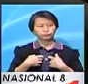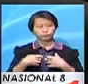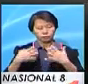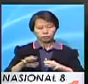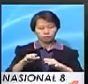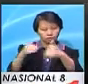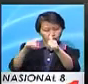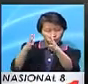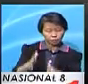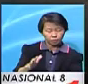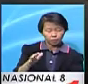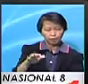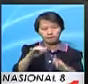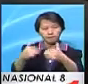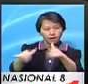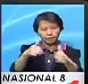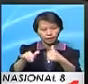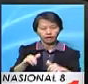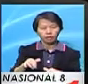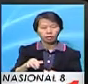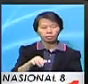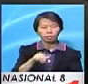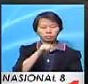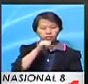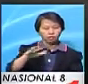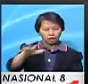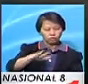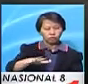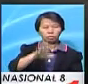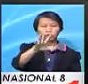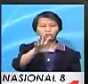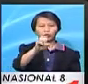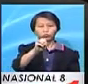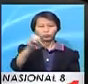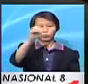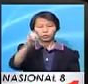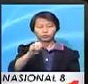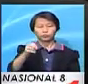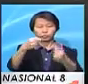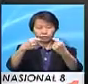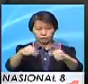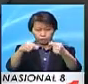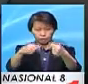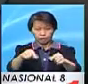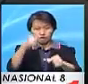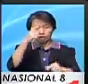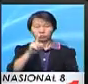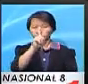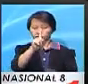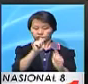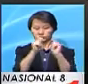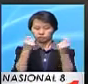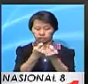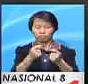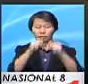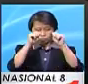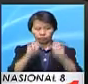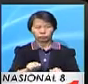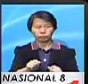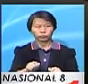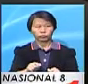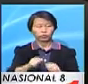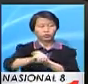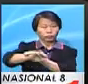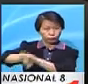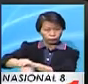setiap player yang bermain tidak kurang daripada 50% game untuk satu pasukan layak untuk